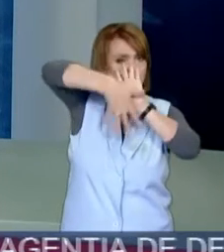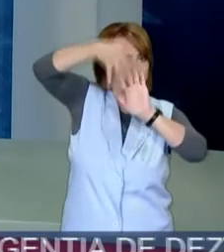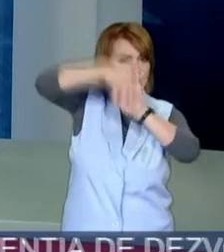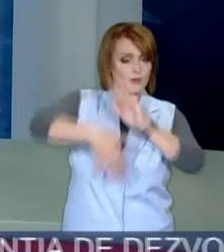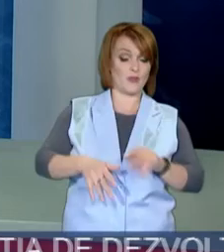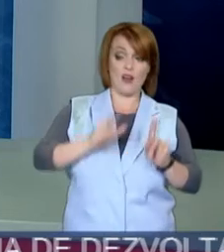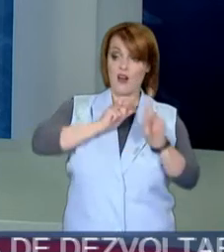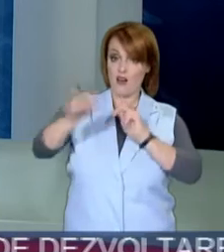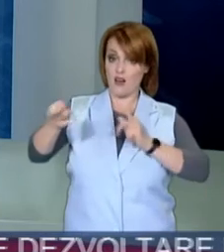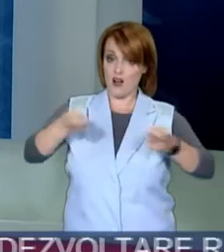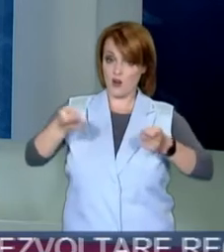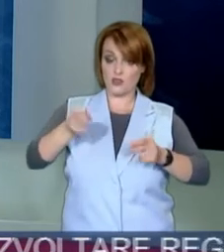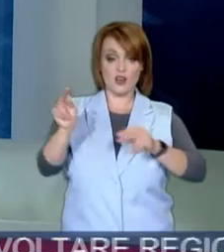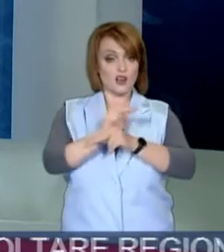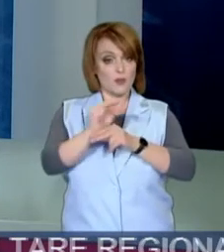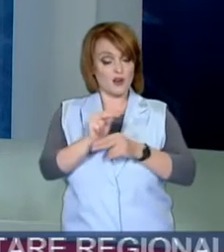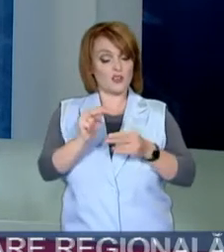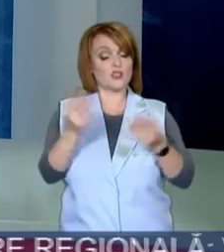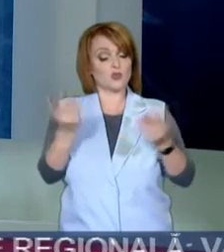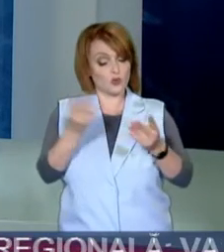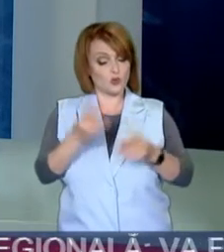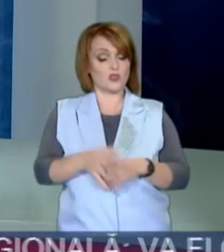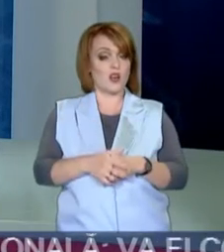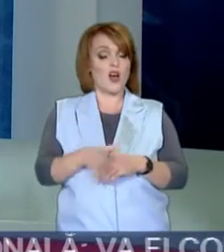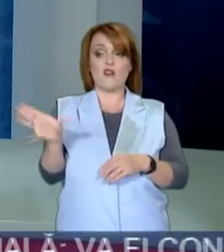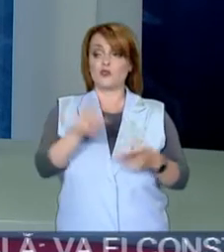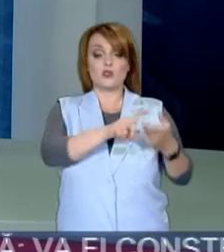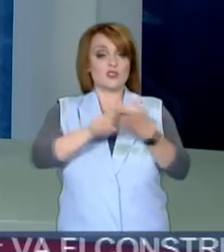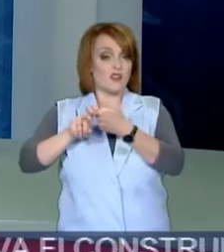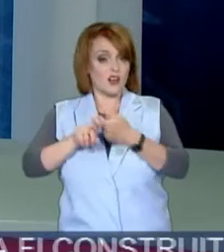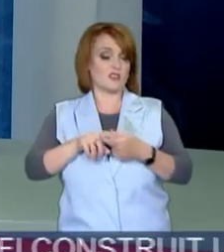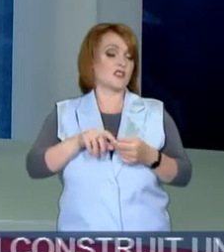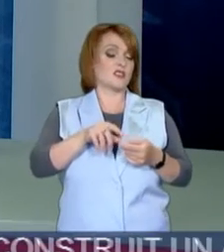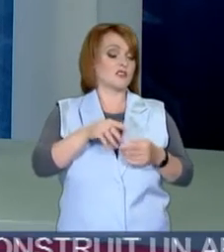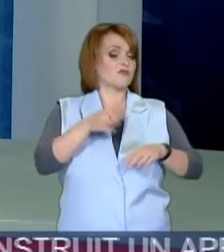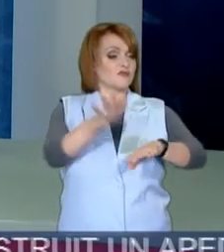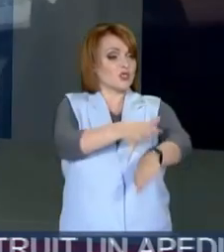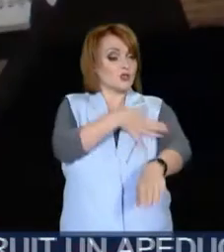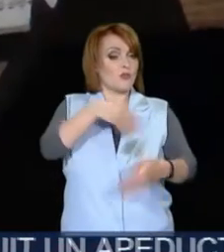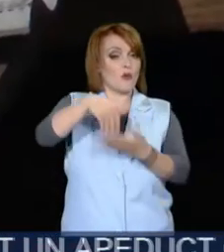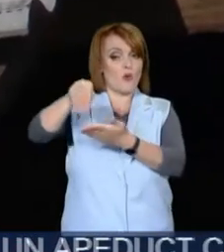autoritățile afirmă că reparația durează mai mult din cauza procedurilor de achiziție pentru materialele de construcție.